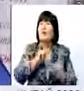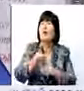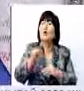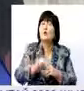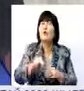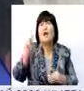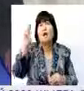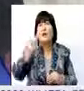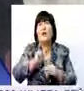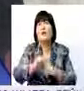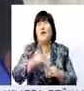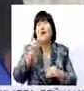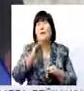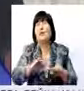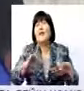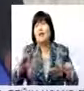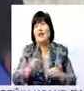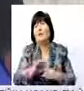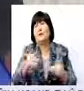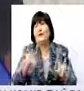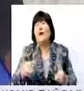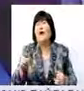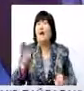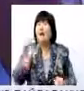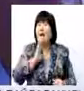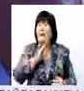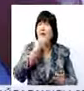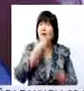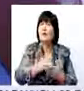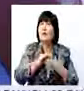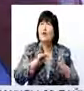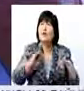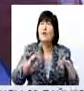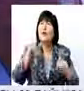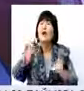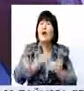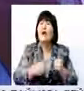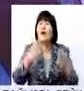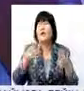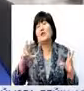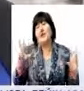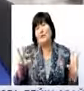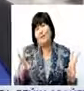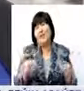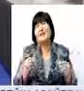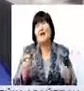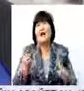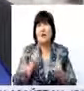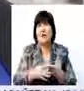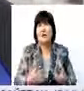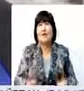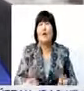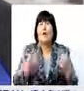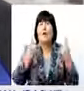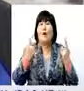сусындатып, білім білігін бала тәрбиесіне арнады. Ақ жаулықты ана өрісті ұрпағымен өткен әр күнін бақытқа балайды. Ұлы